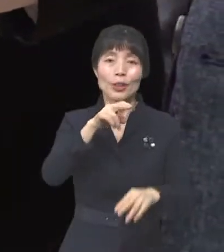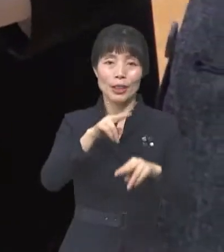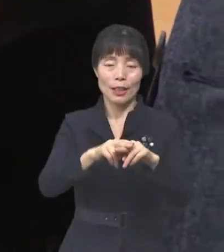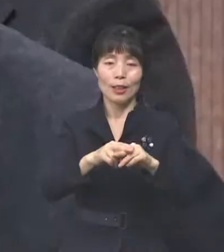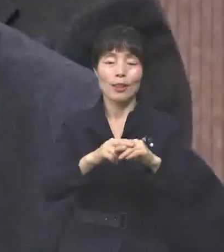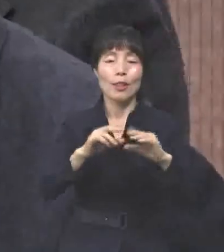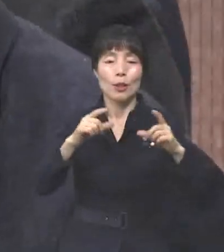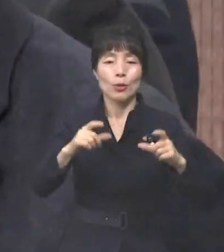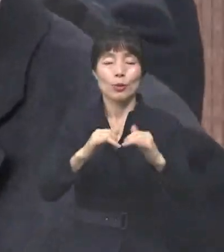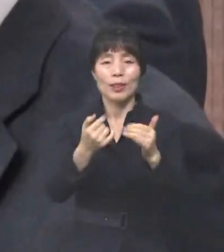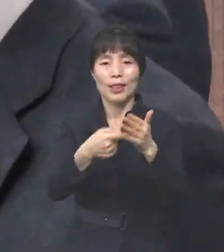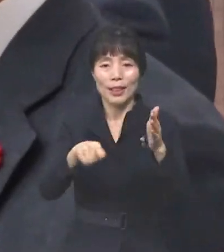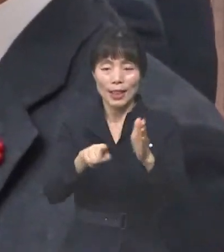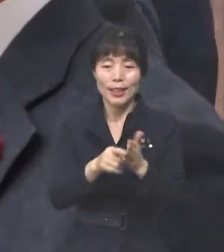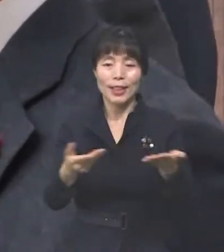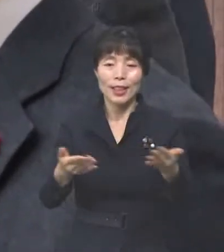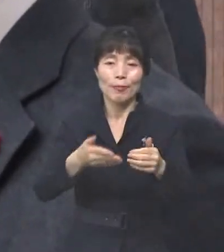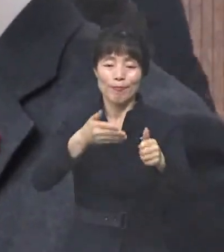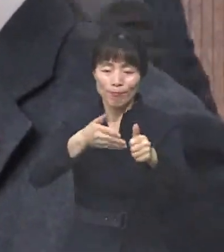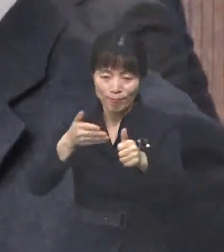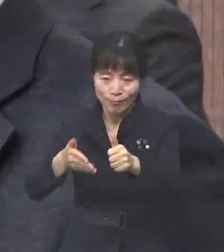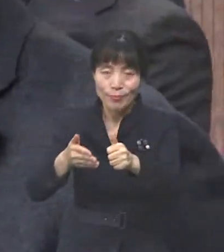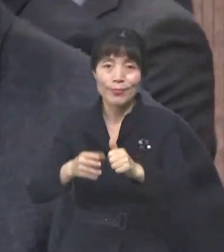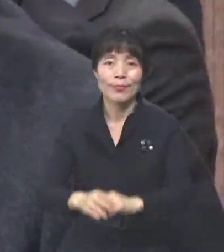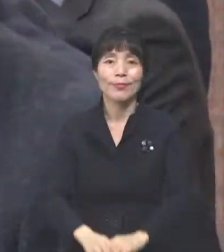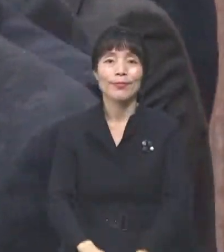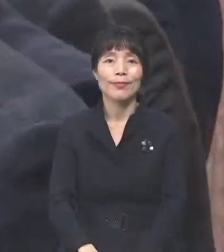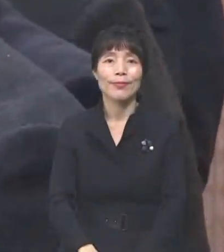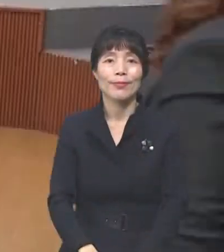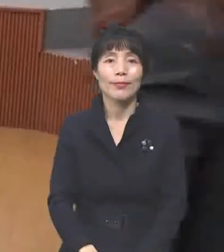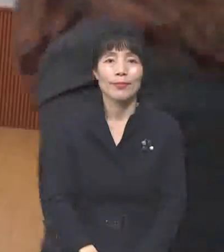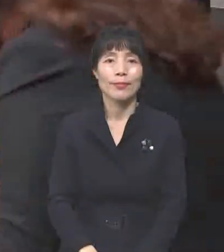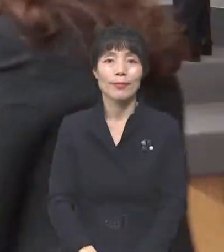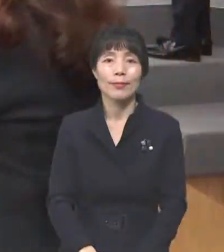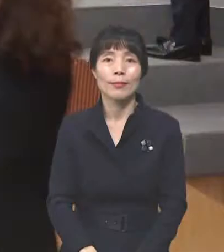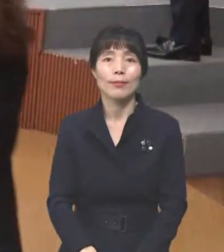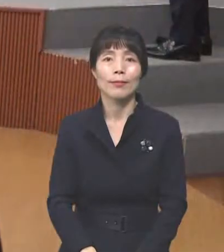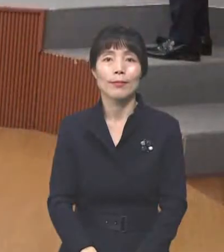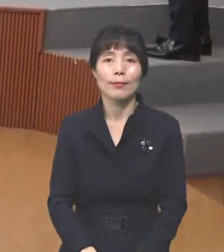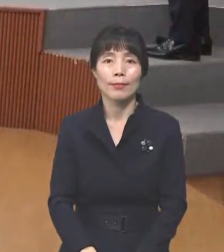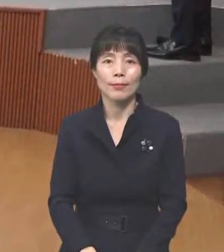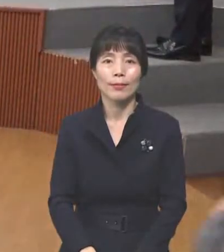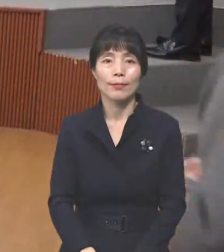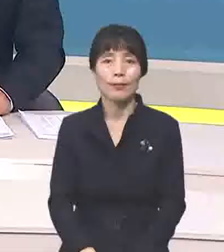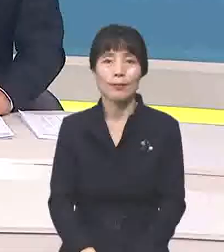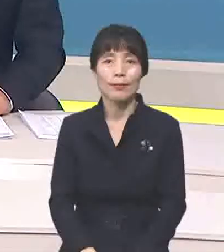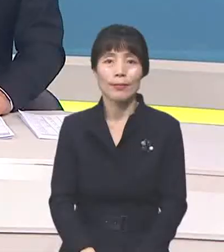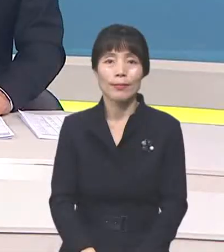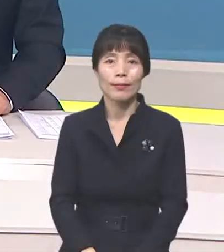위한 행정을 펼쳐달라고 당부했습니다. 티브로드 뉴스 김지영입니다.